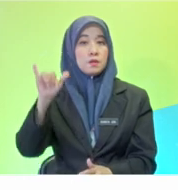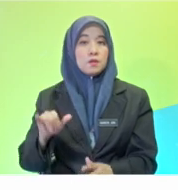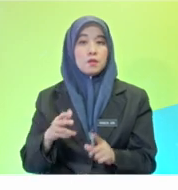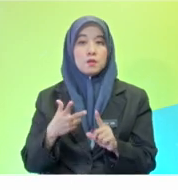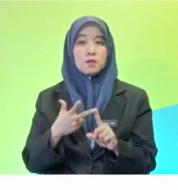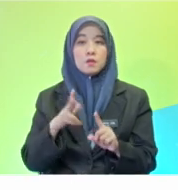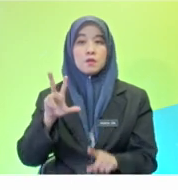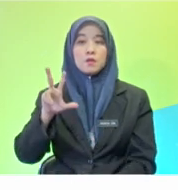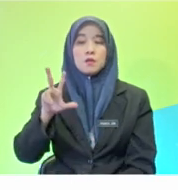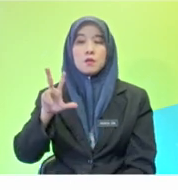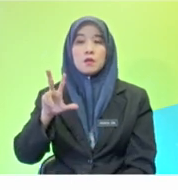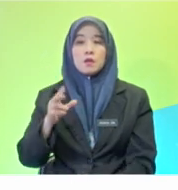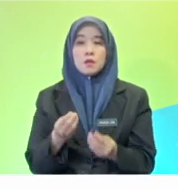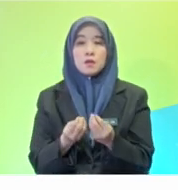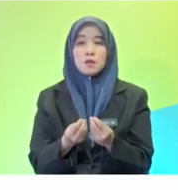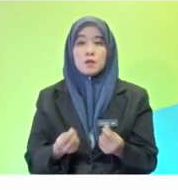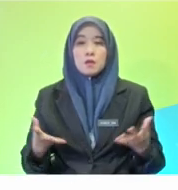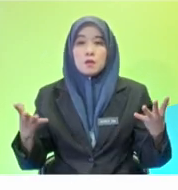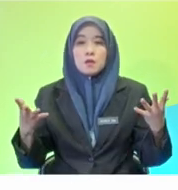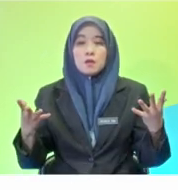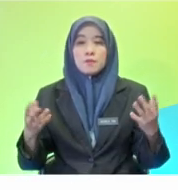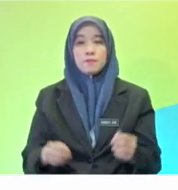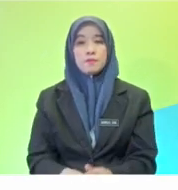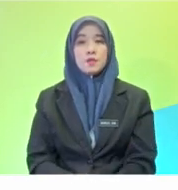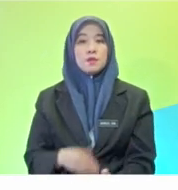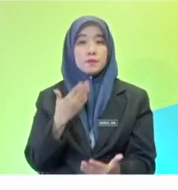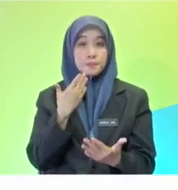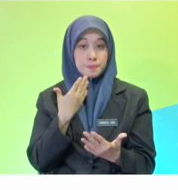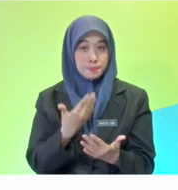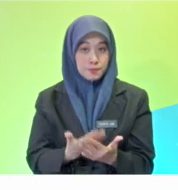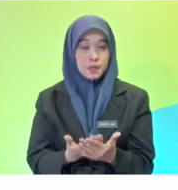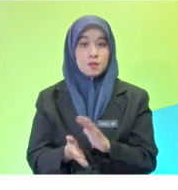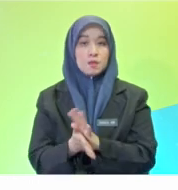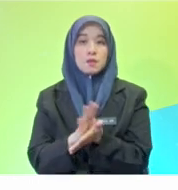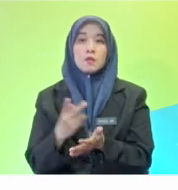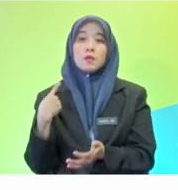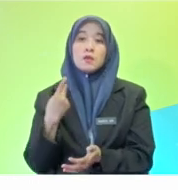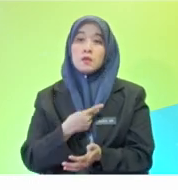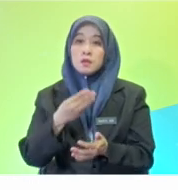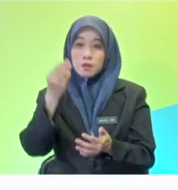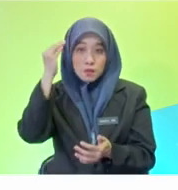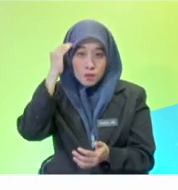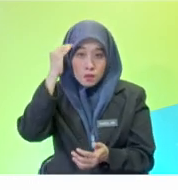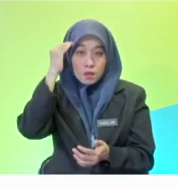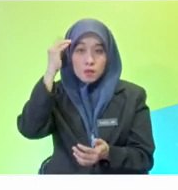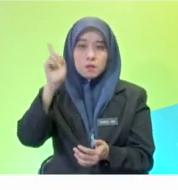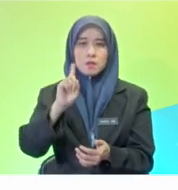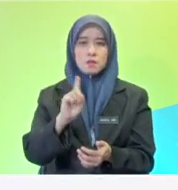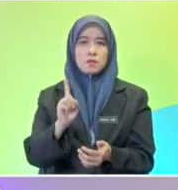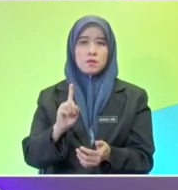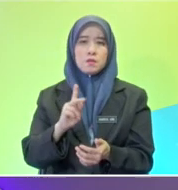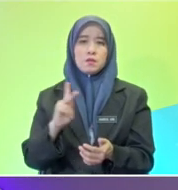ketiga ialah pasir. Okey, baik. Jadi kita nak kenal pasti di